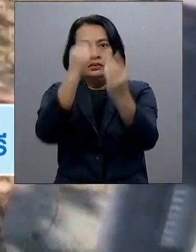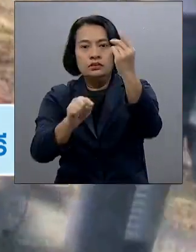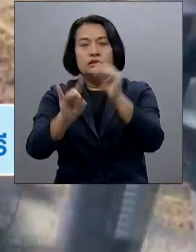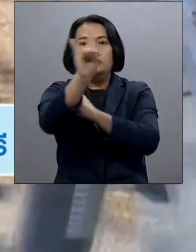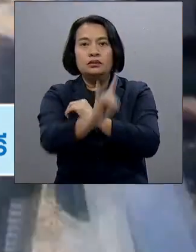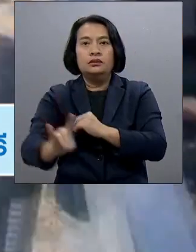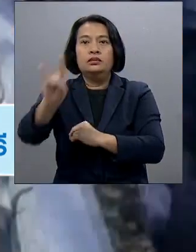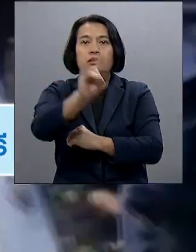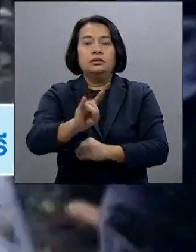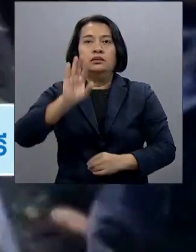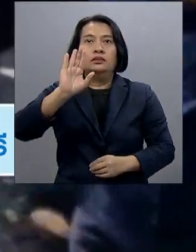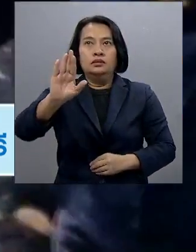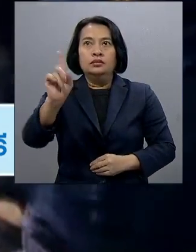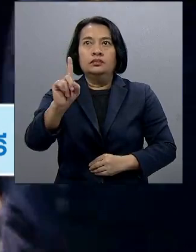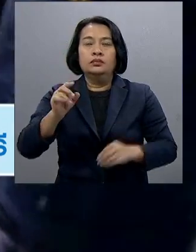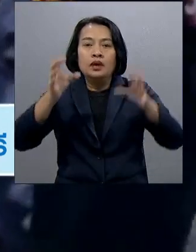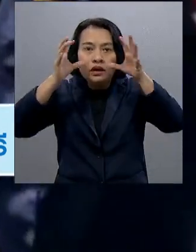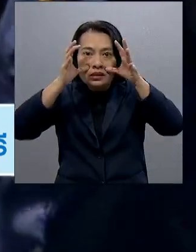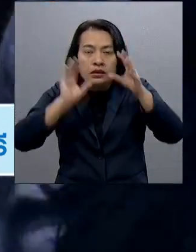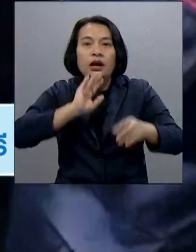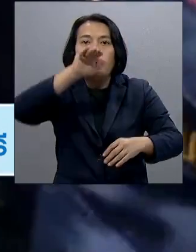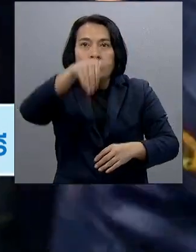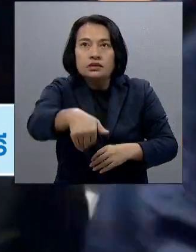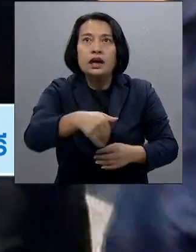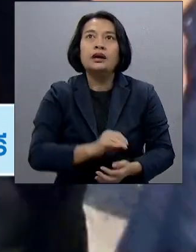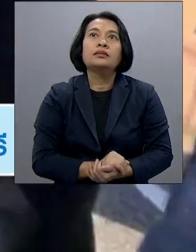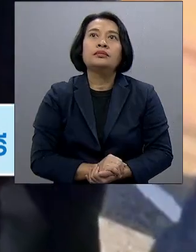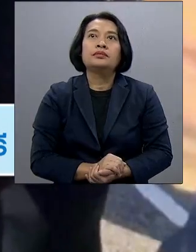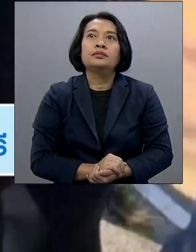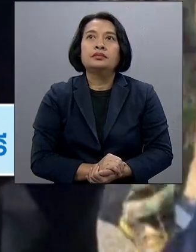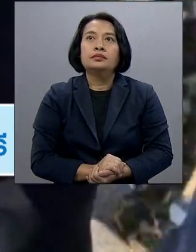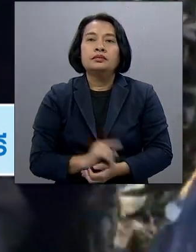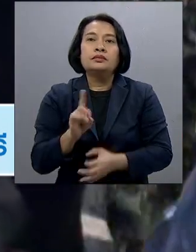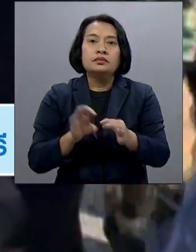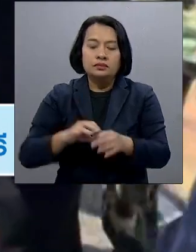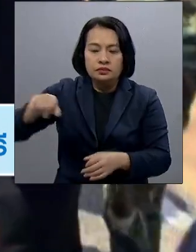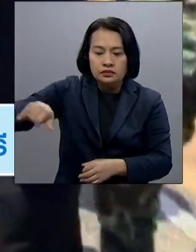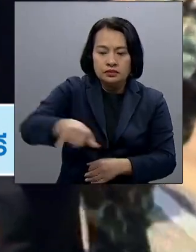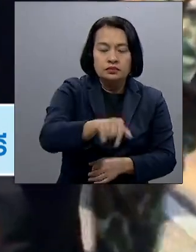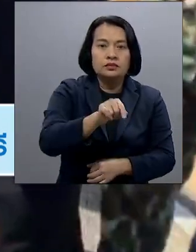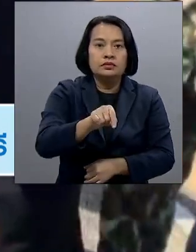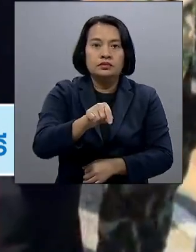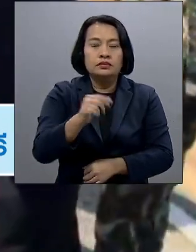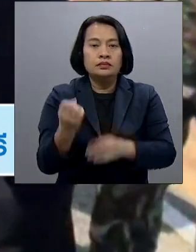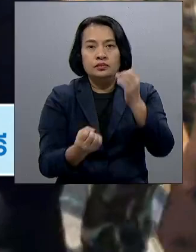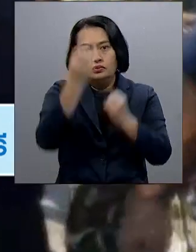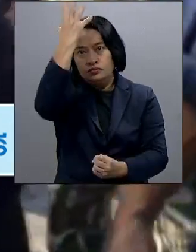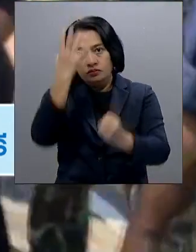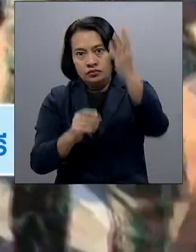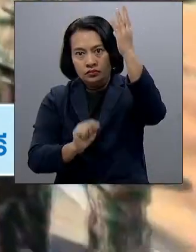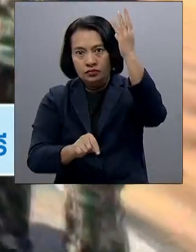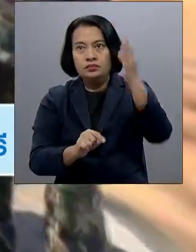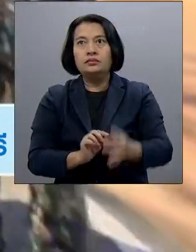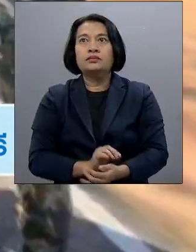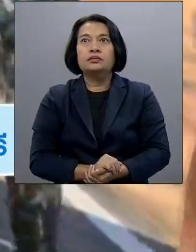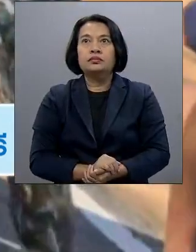นะคะโดยเฉพาะเสือโคร่งช้างป่าอย่างนี้ที่เคลื่อนย้ายไปมาในกลุ่มป่าอุทยานแห่งชาติเขื่อนศรีนครินทร์อุ